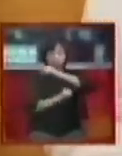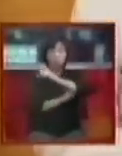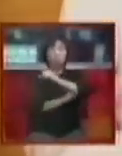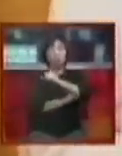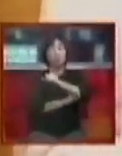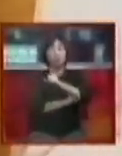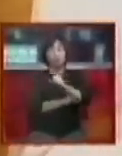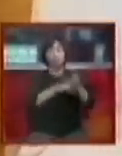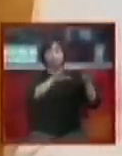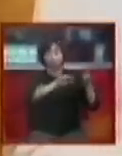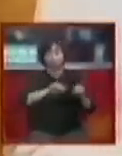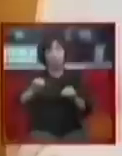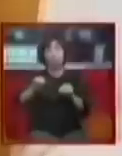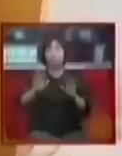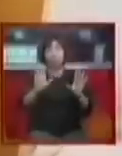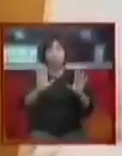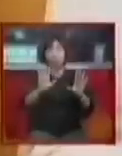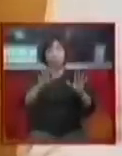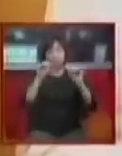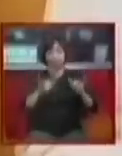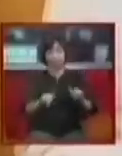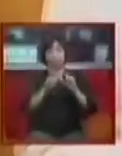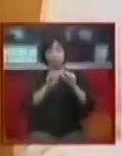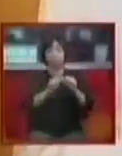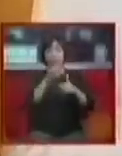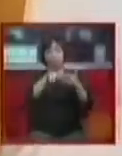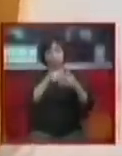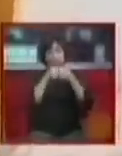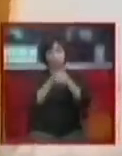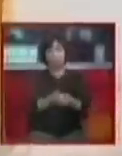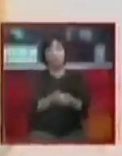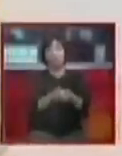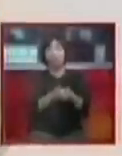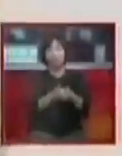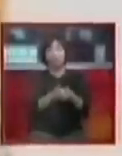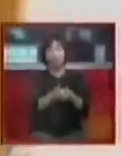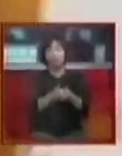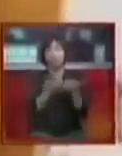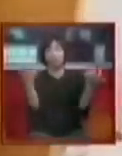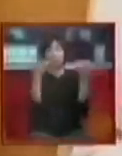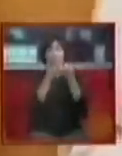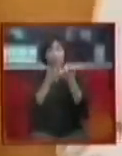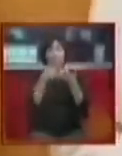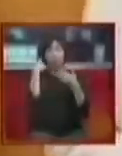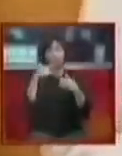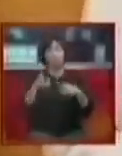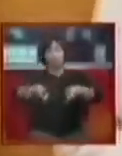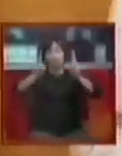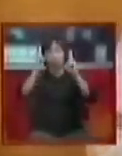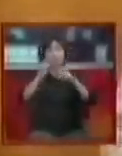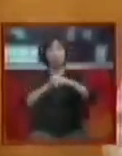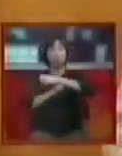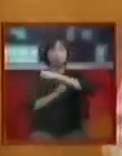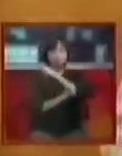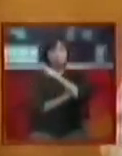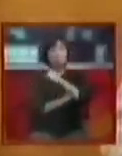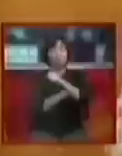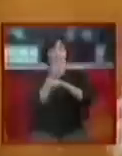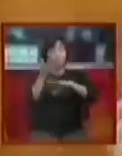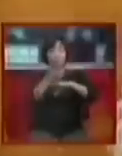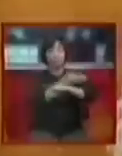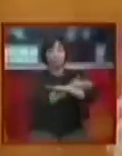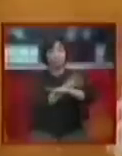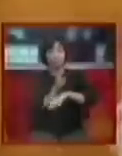rin mapurnada ang paglago ng ibang industriya. Kakibat ng pagpapaunlad ng infrastruktura ang paglago